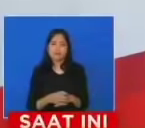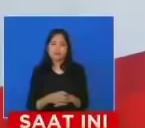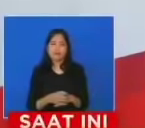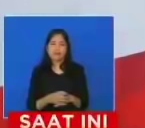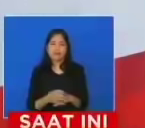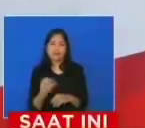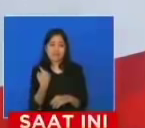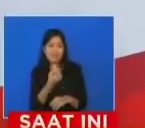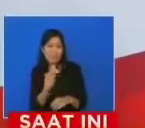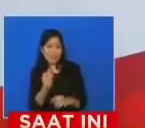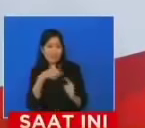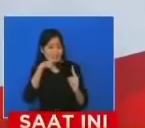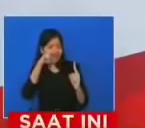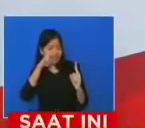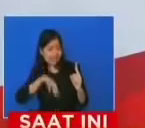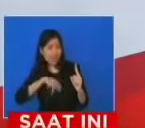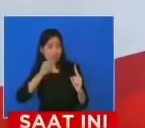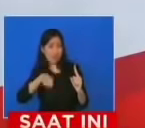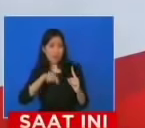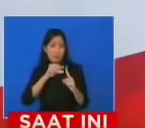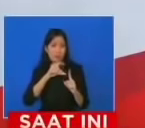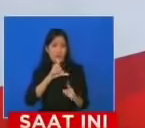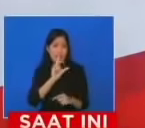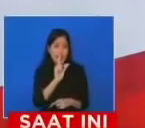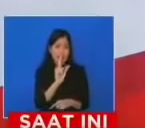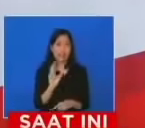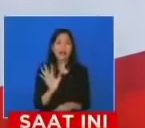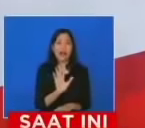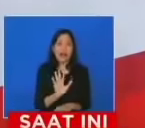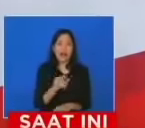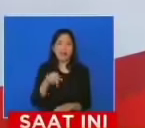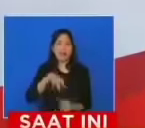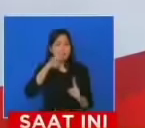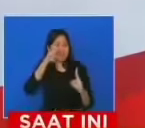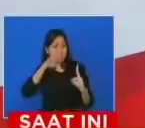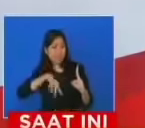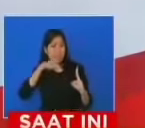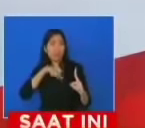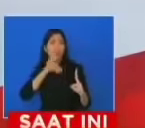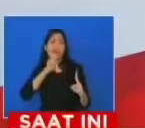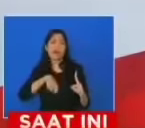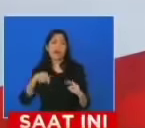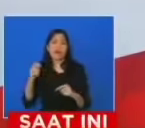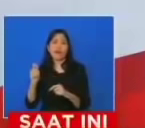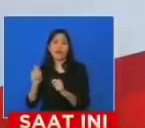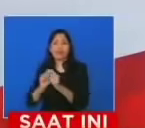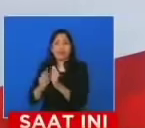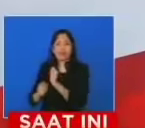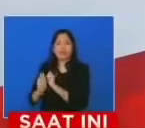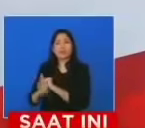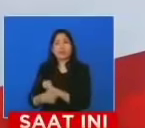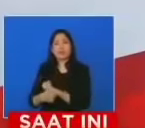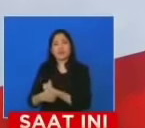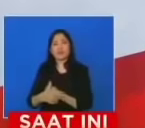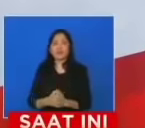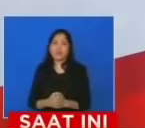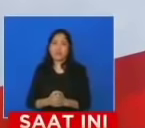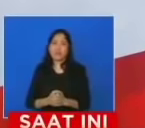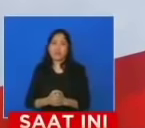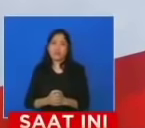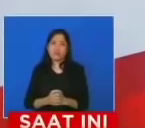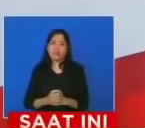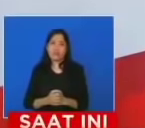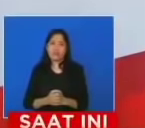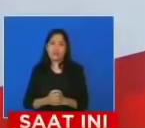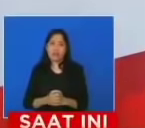PCR. Screening yang kita lakukan adalah dengan rapid test. Di samping